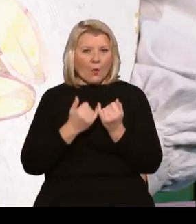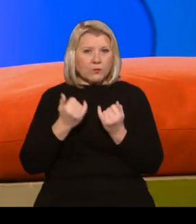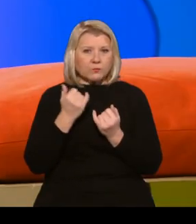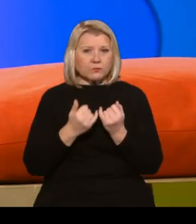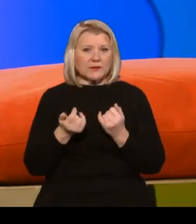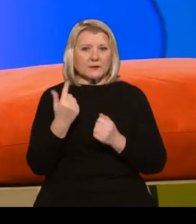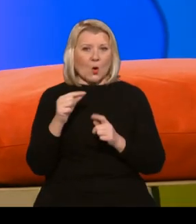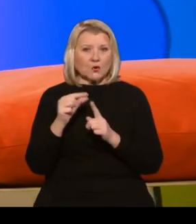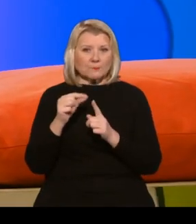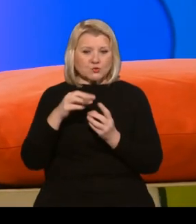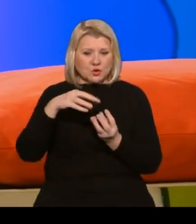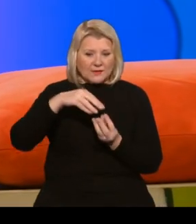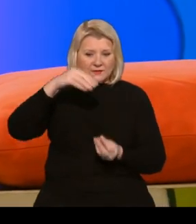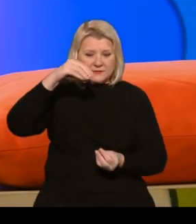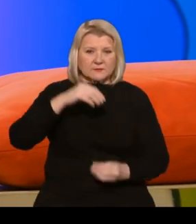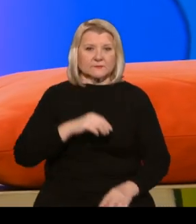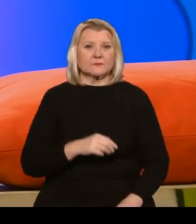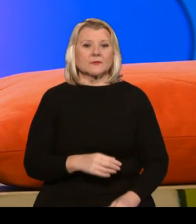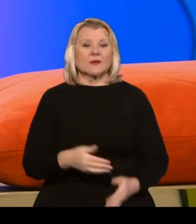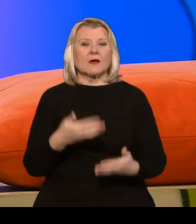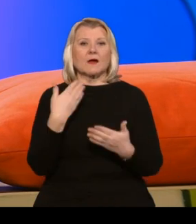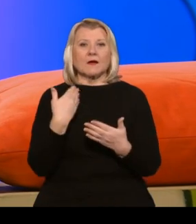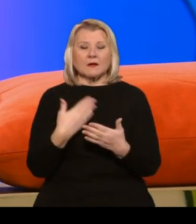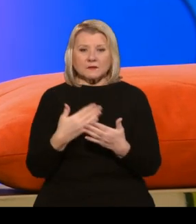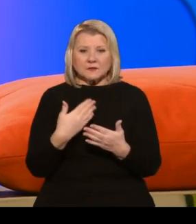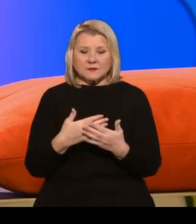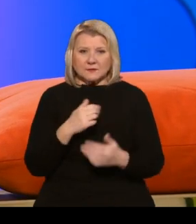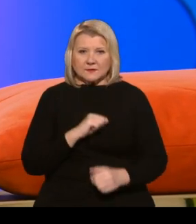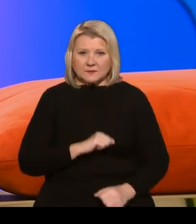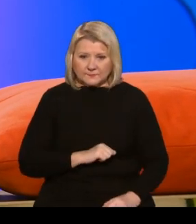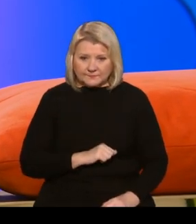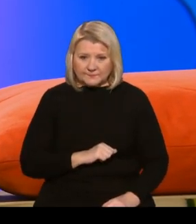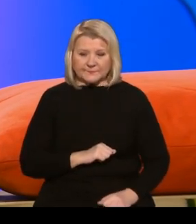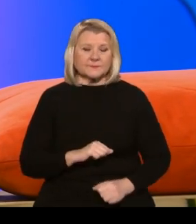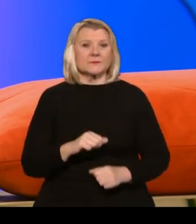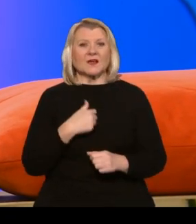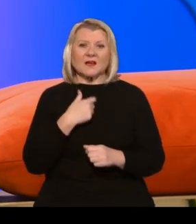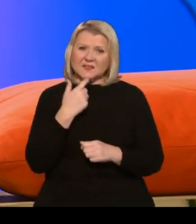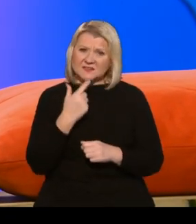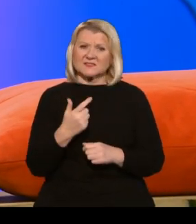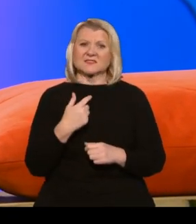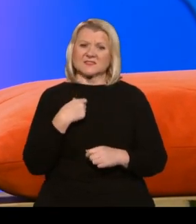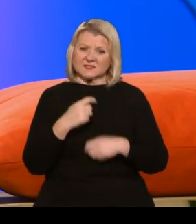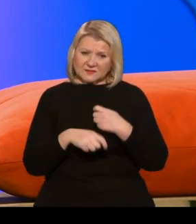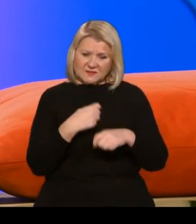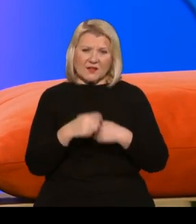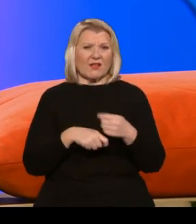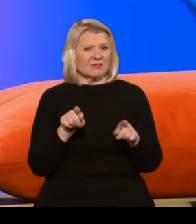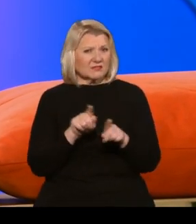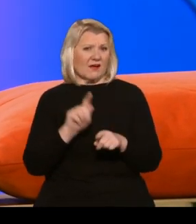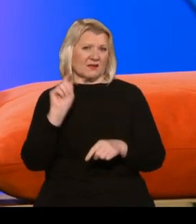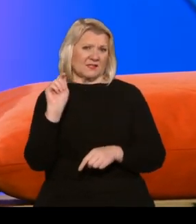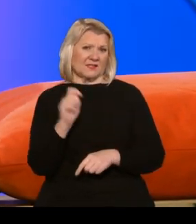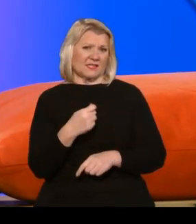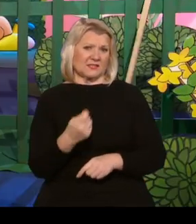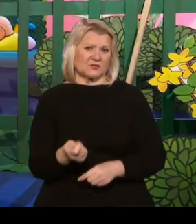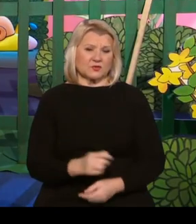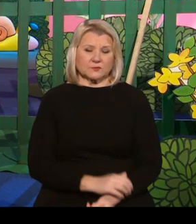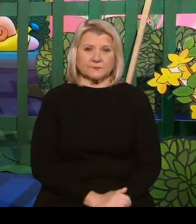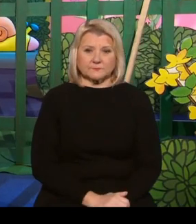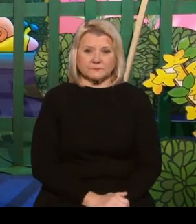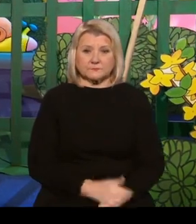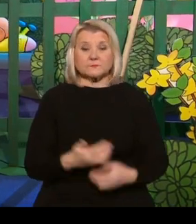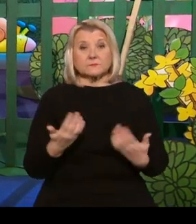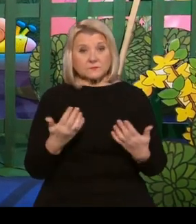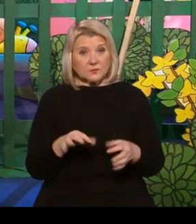pšenice. Dědo Klásku, Klásečku, já bych si taky chtěl zarytířovat. Prosím, prosím. Tak